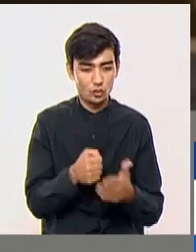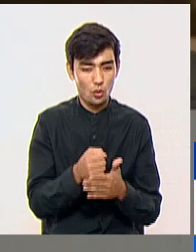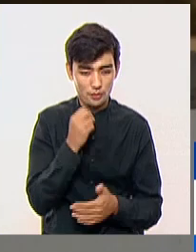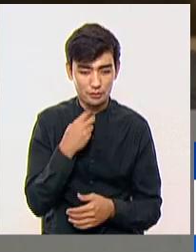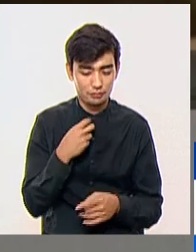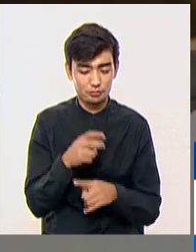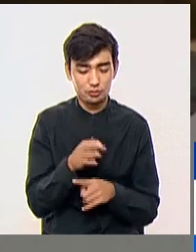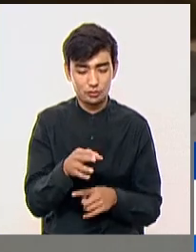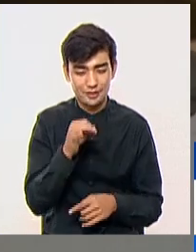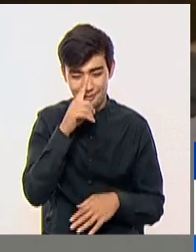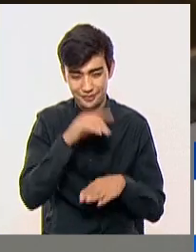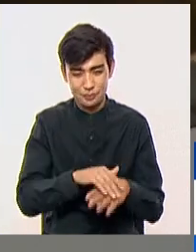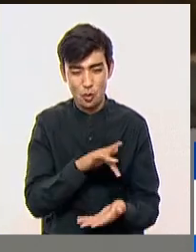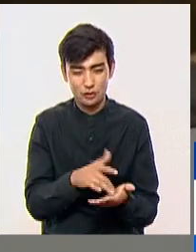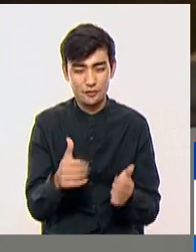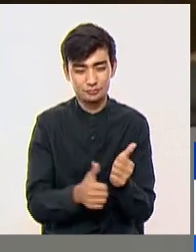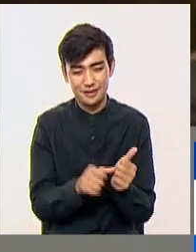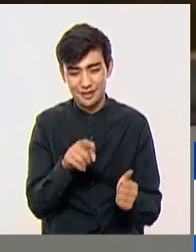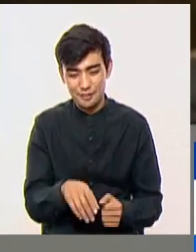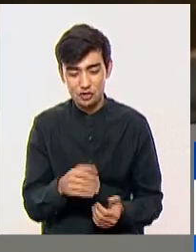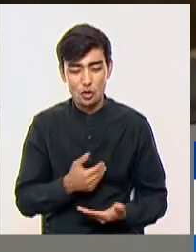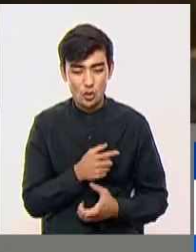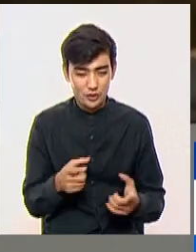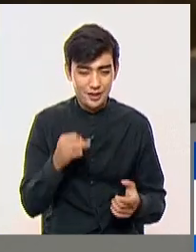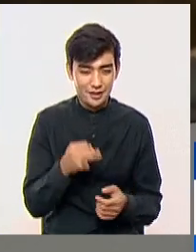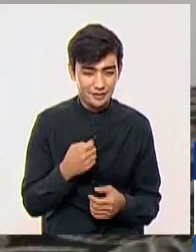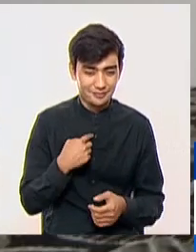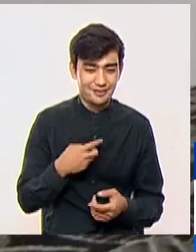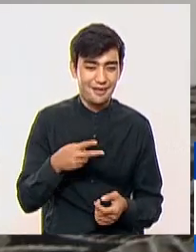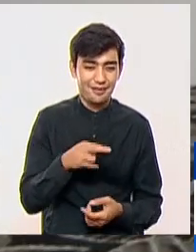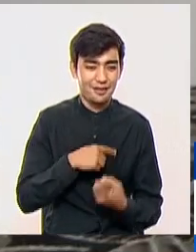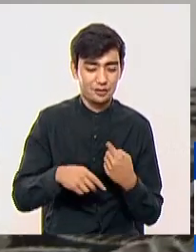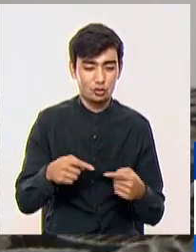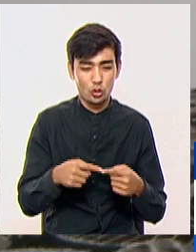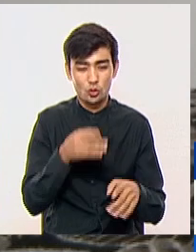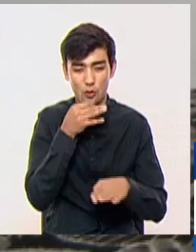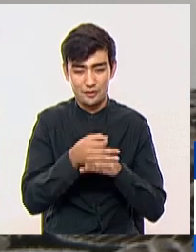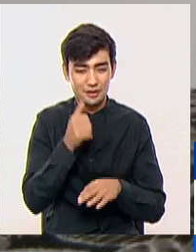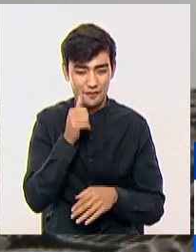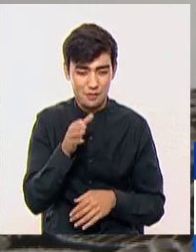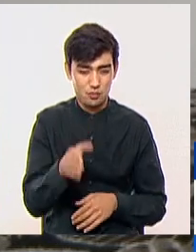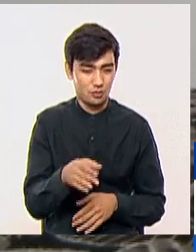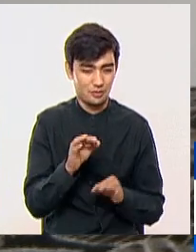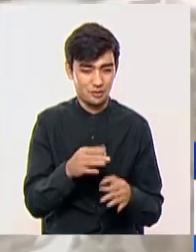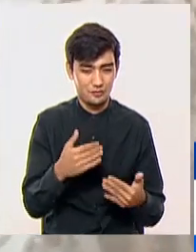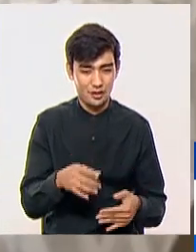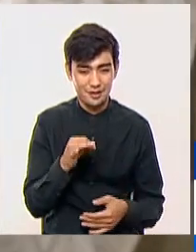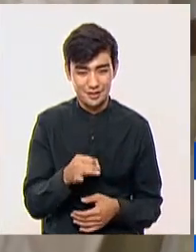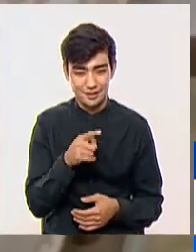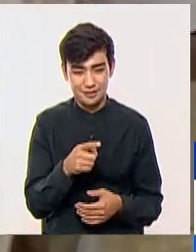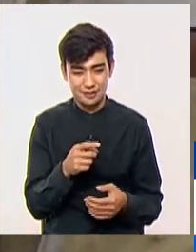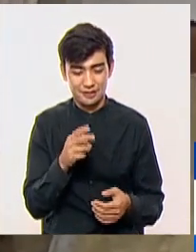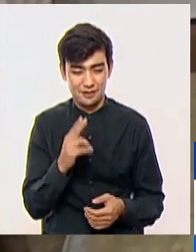келеміз. Осылайша қала әкімінің орынбасары тұрғындарға да біздің арнамызға да нақты жауап беруді ертеңге қалдырды. Айта кету керек, бұл